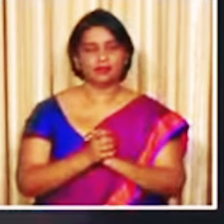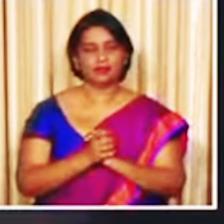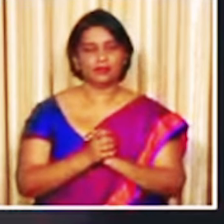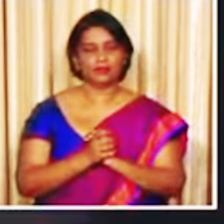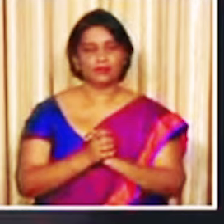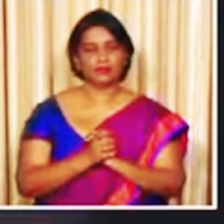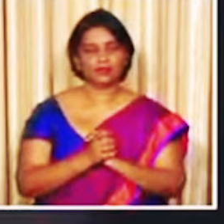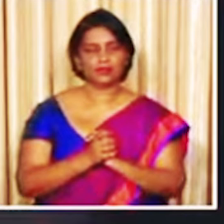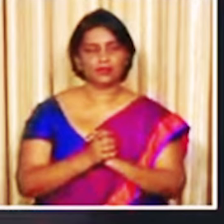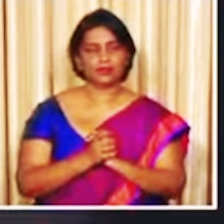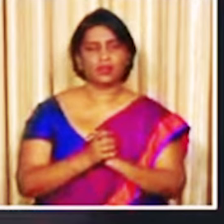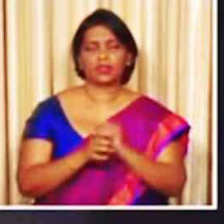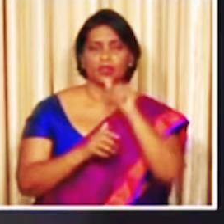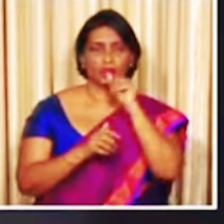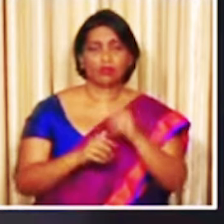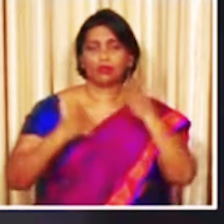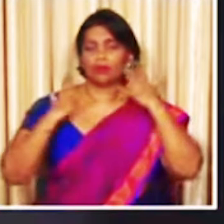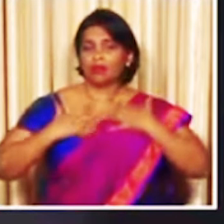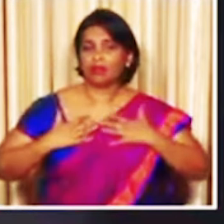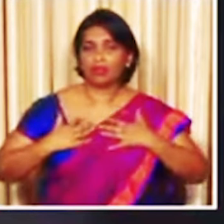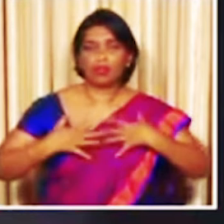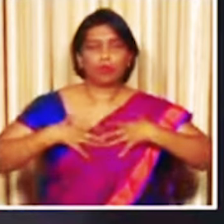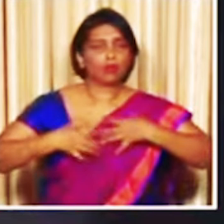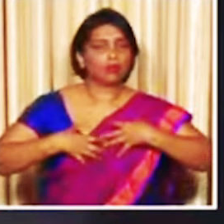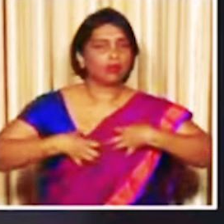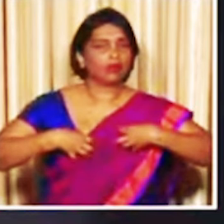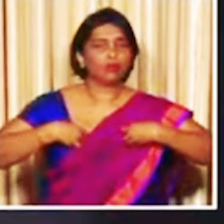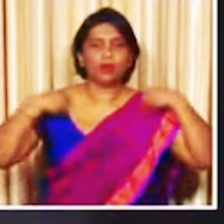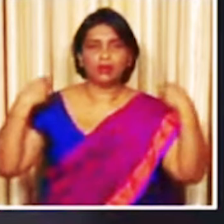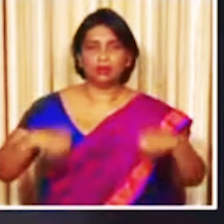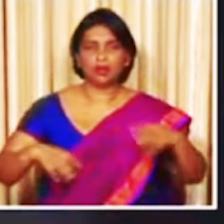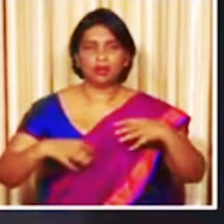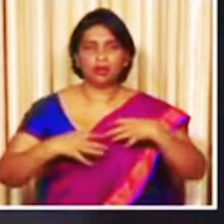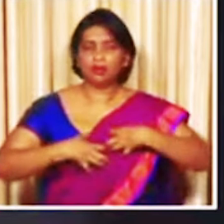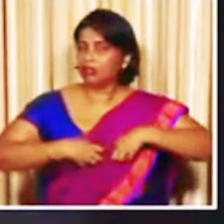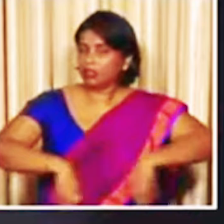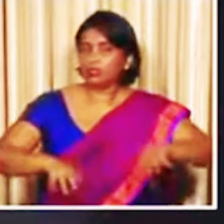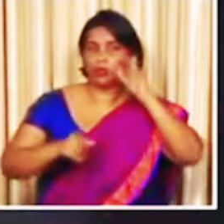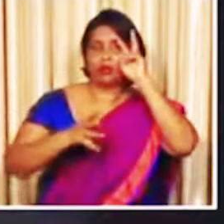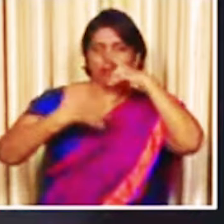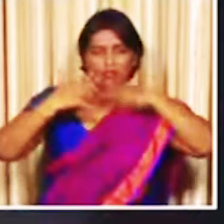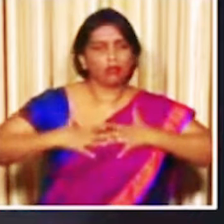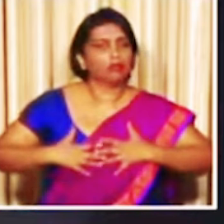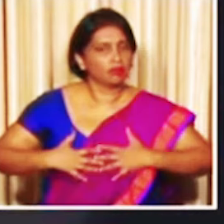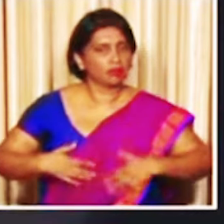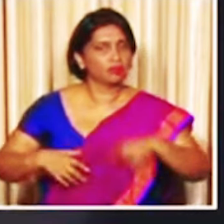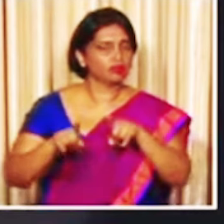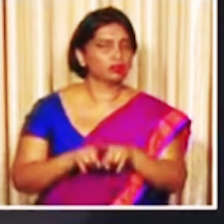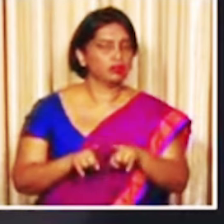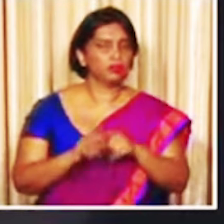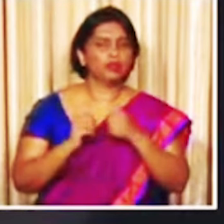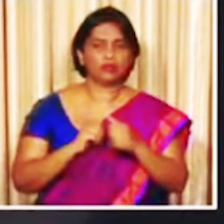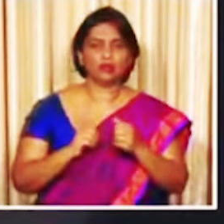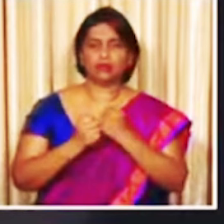යන්නේ සම්පූර්ණයෙන්ම චෙක් කරන්න ඇගේ නූල් පොටක් නැති වෙන්න කාන්තාවන්ගේ ඇඳුම් නිරුවත් කරලා. දැන් එයා